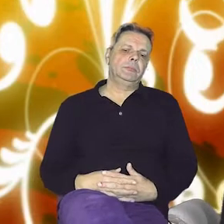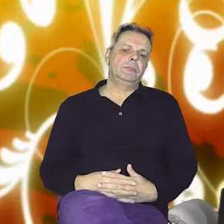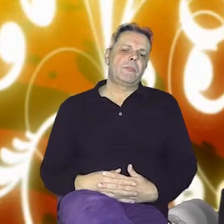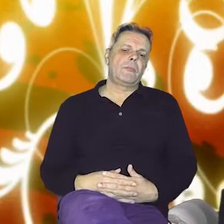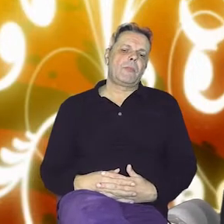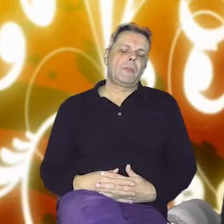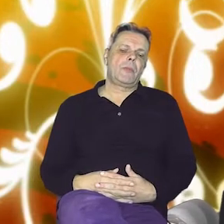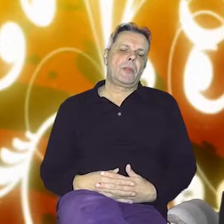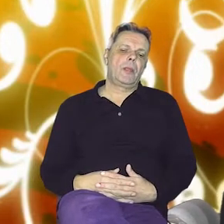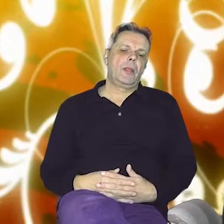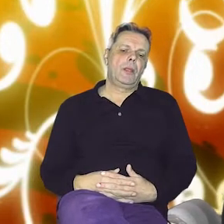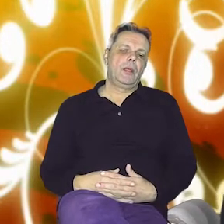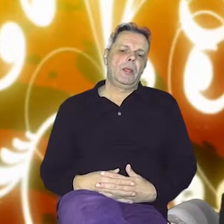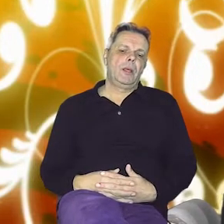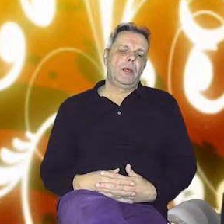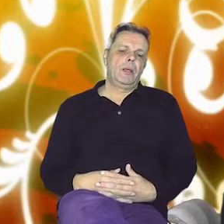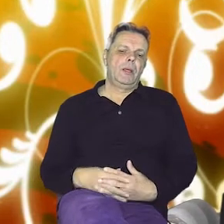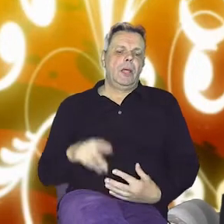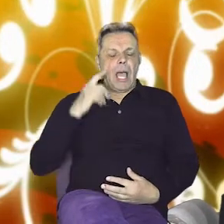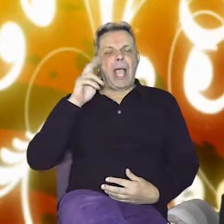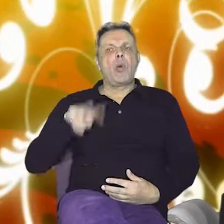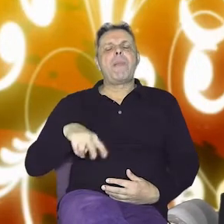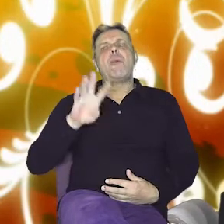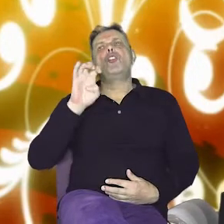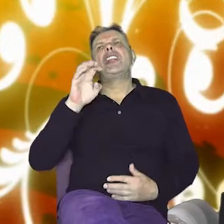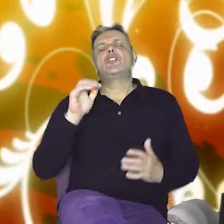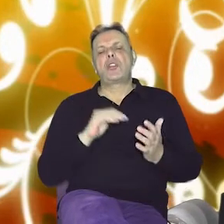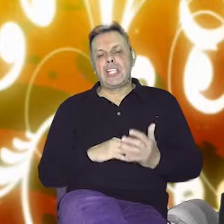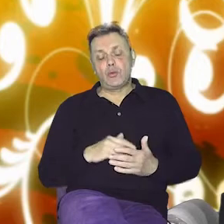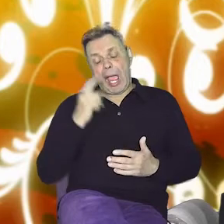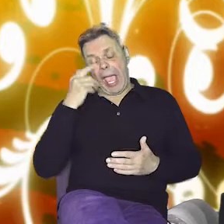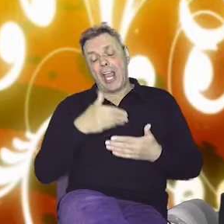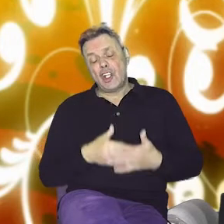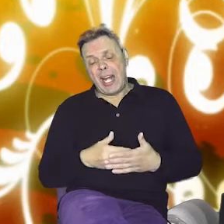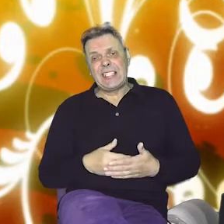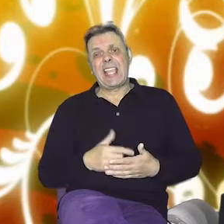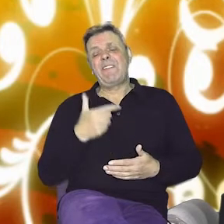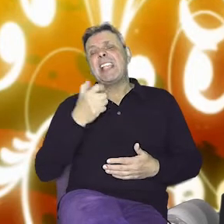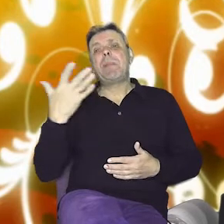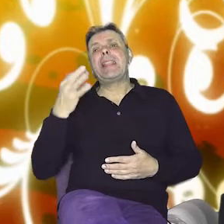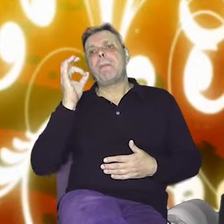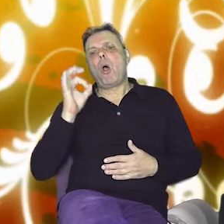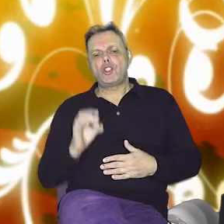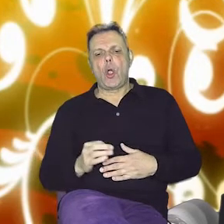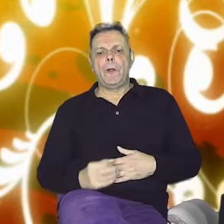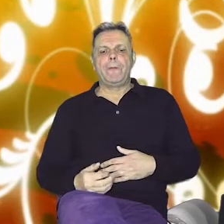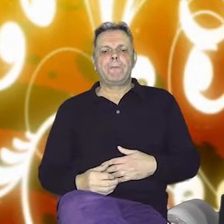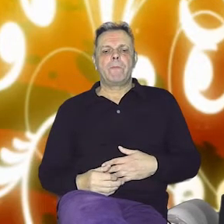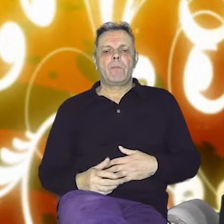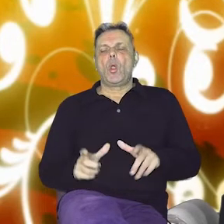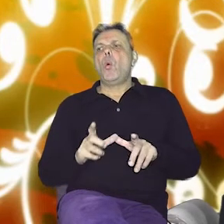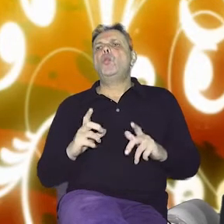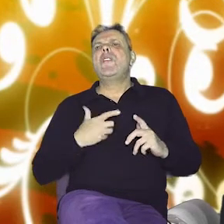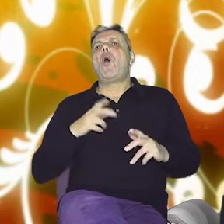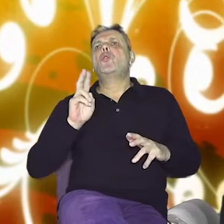nije otkriven. Dakle, ako imamo 400,000, a činjenica da negdje oko 25%